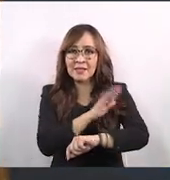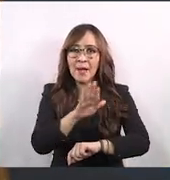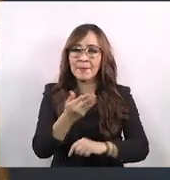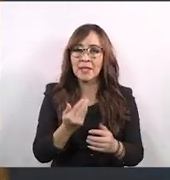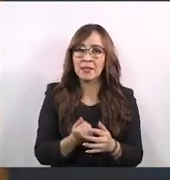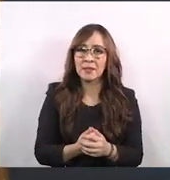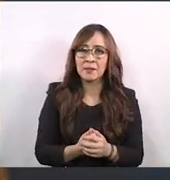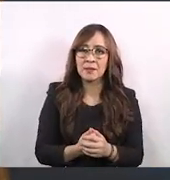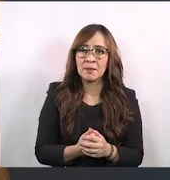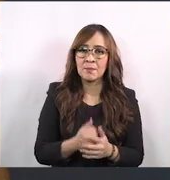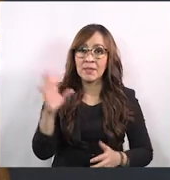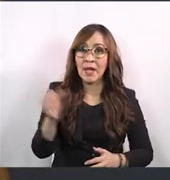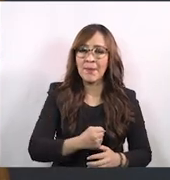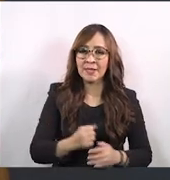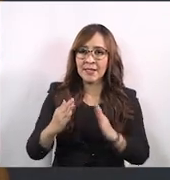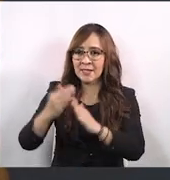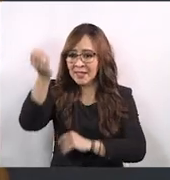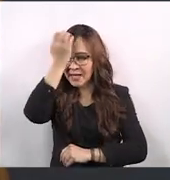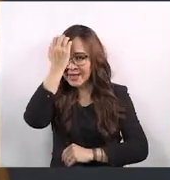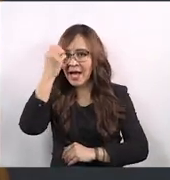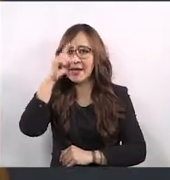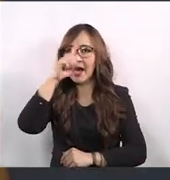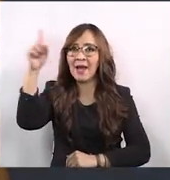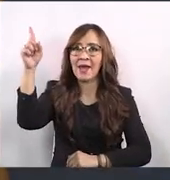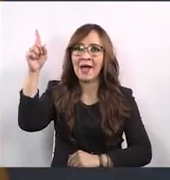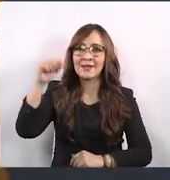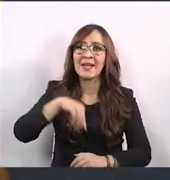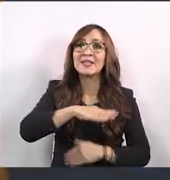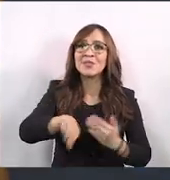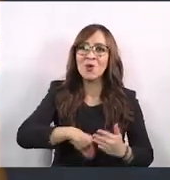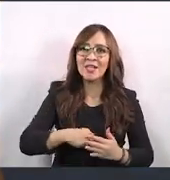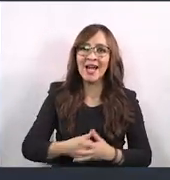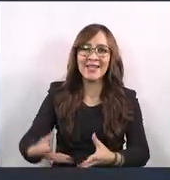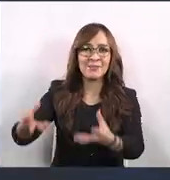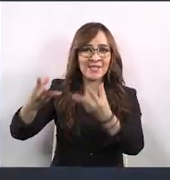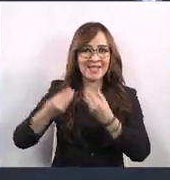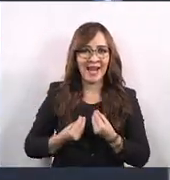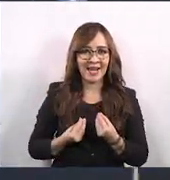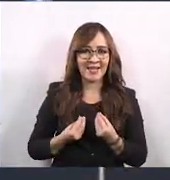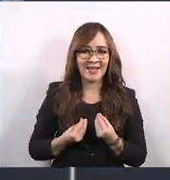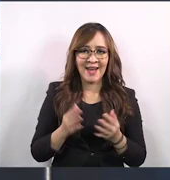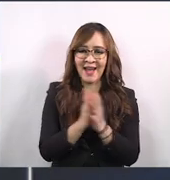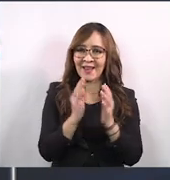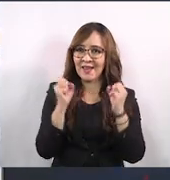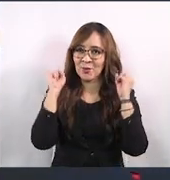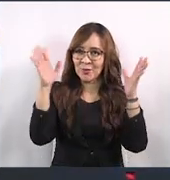mencari Kerajaan Allah dan seberkas dan kebenarannya maka semuanya akan ditambahkan hidup Haleluya uh